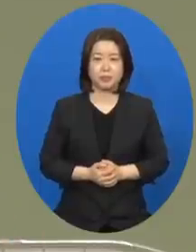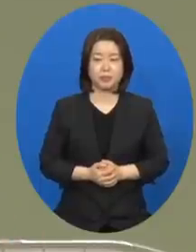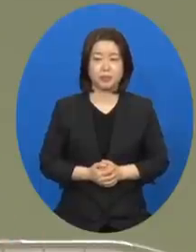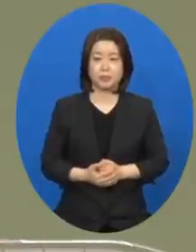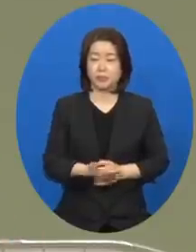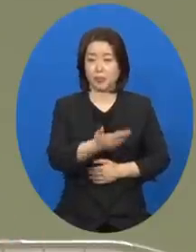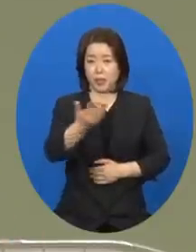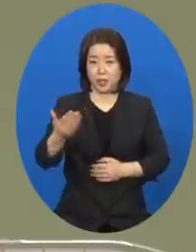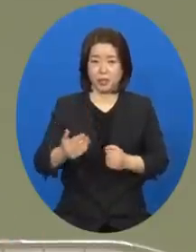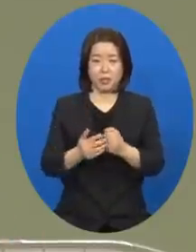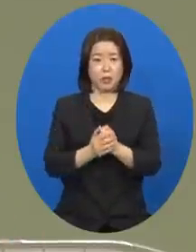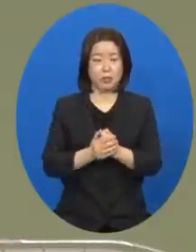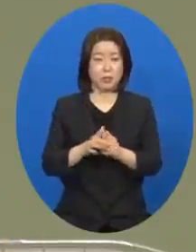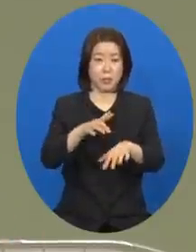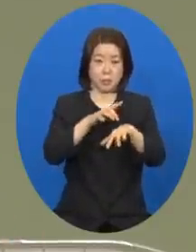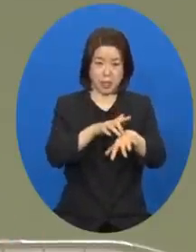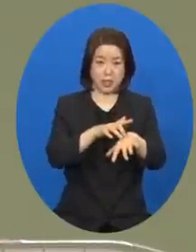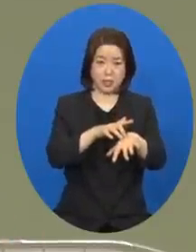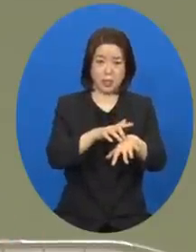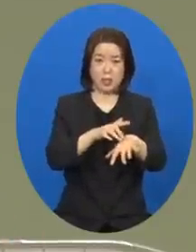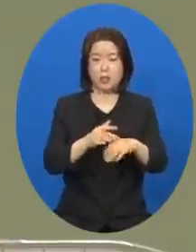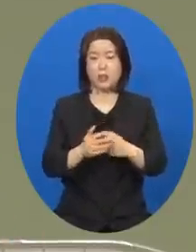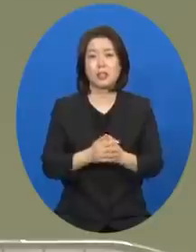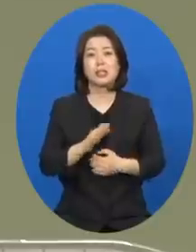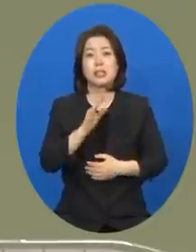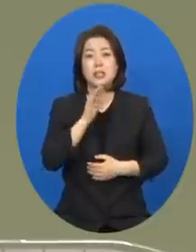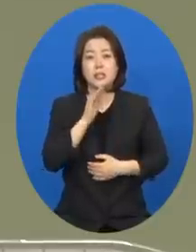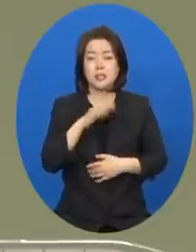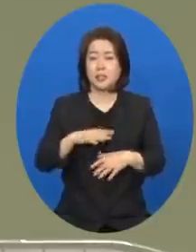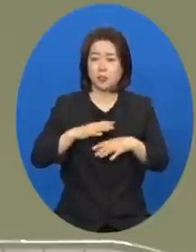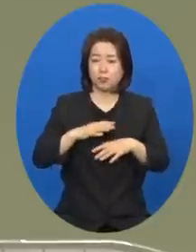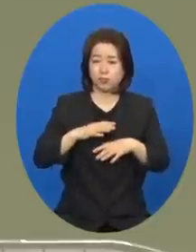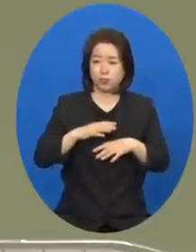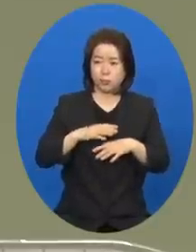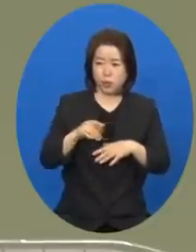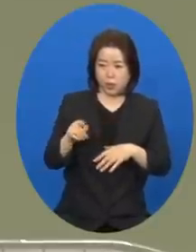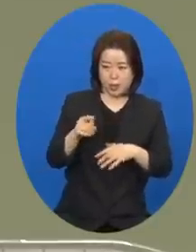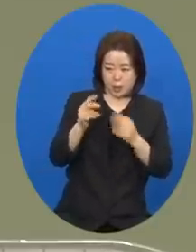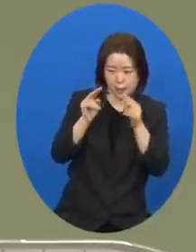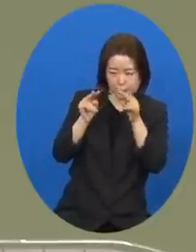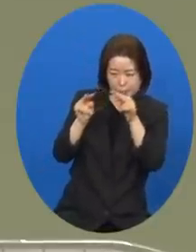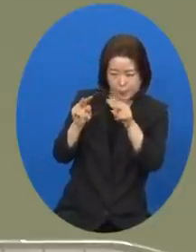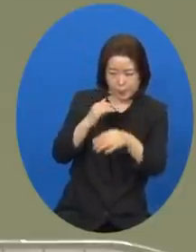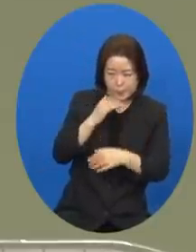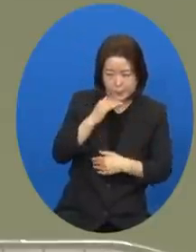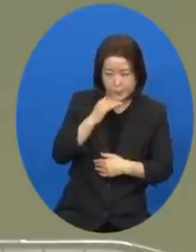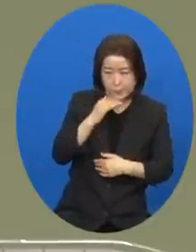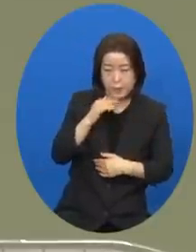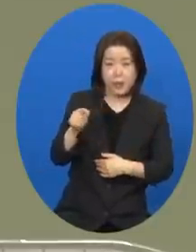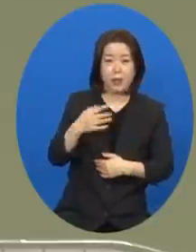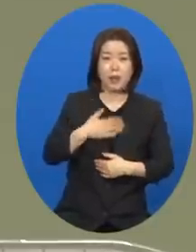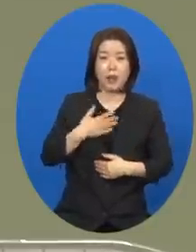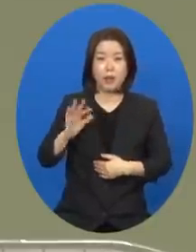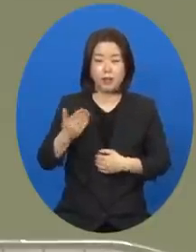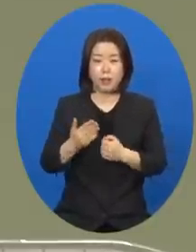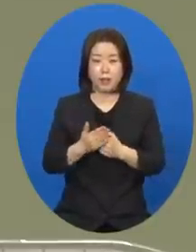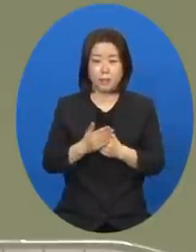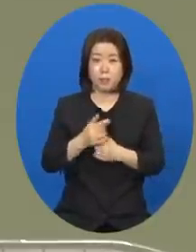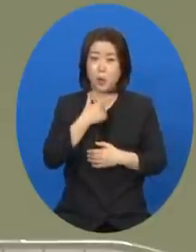여러분, 마귀가 진짜 무섭게 노리고 있는 거 알아야 돼요. 마귀가 노리는 건 두